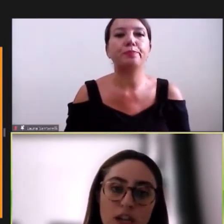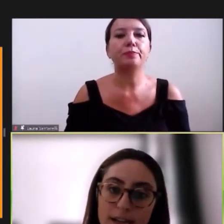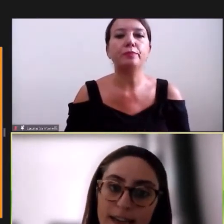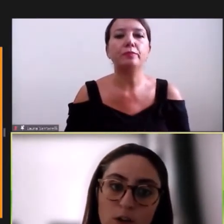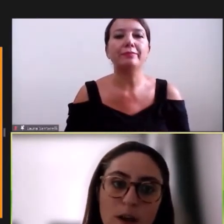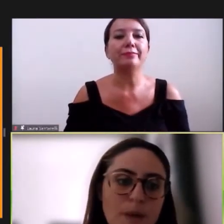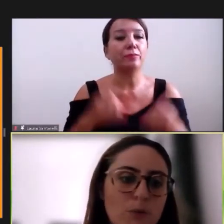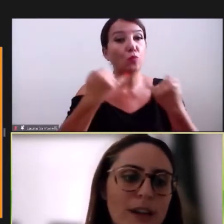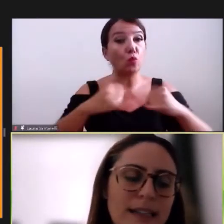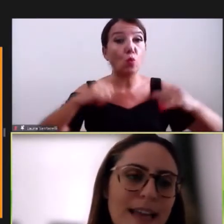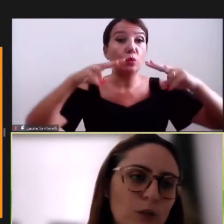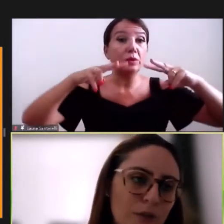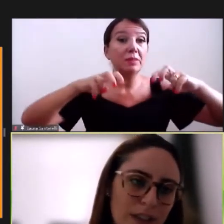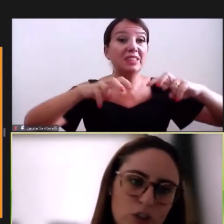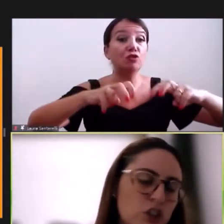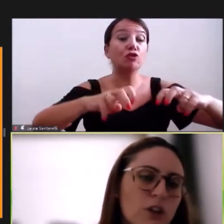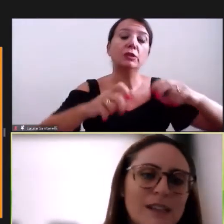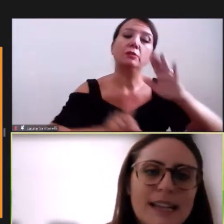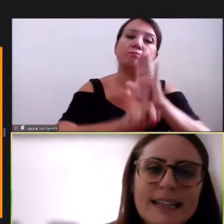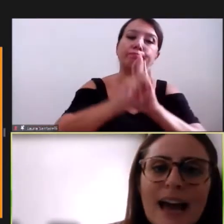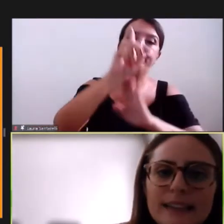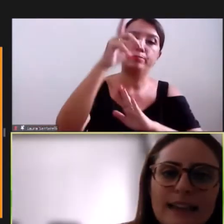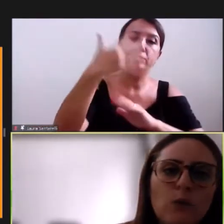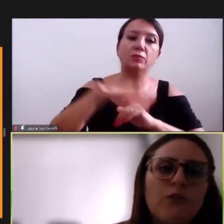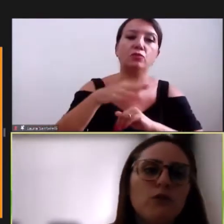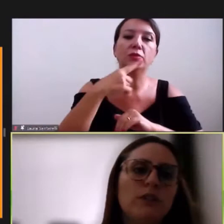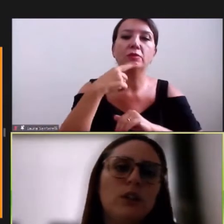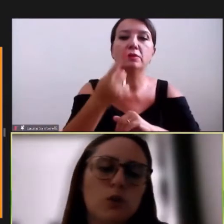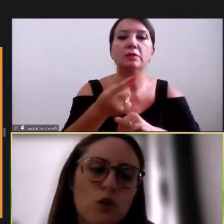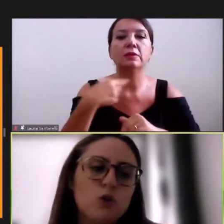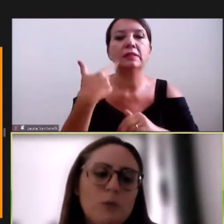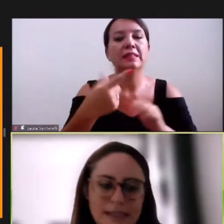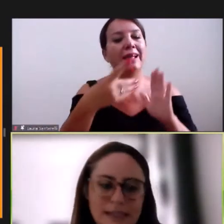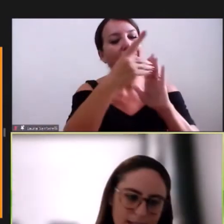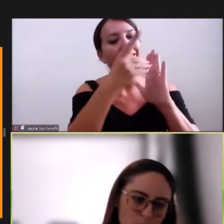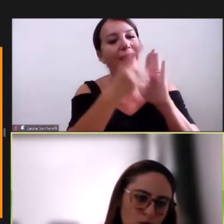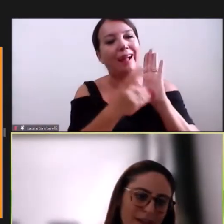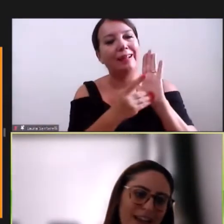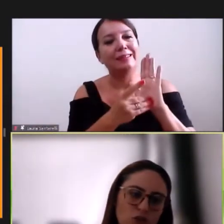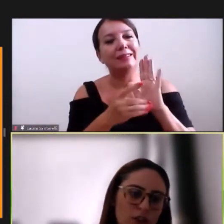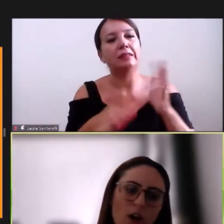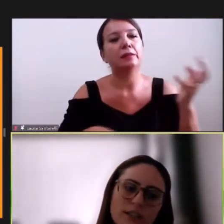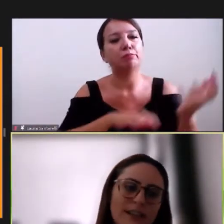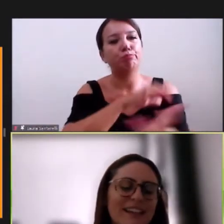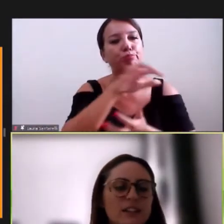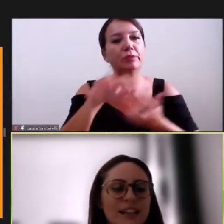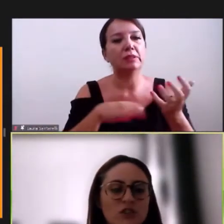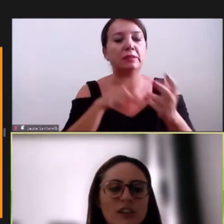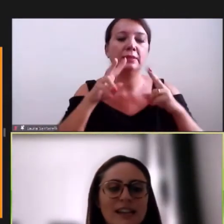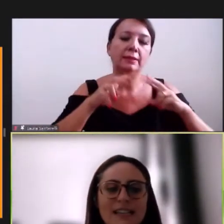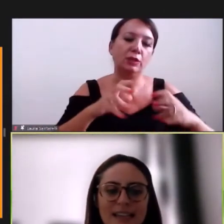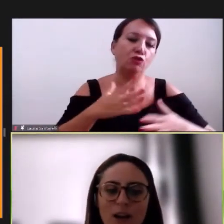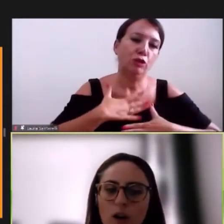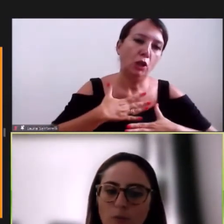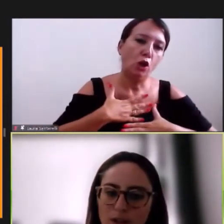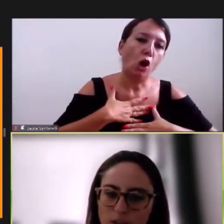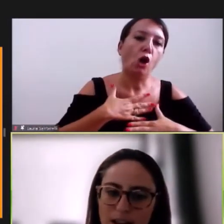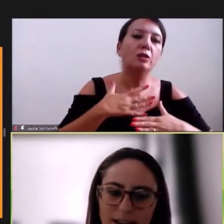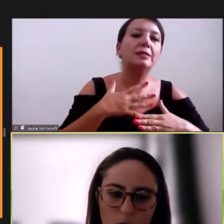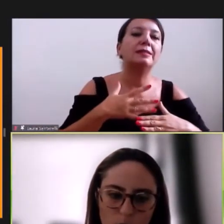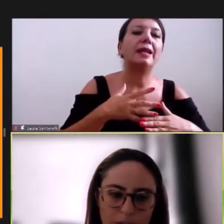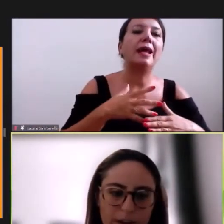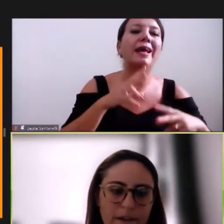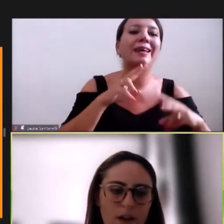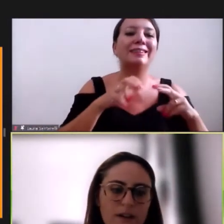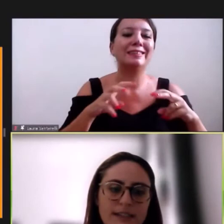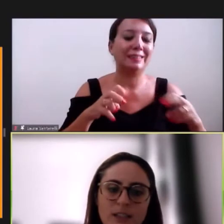ultime ricerche che noi abbiamo realizzato, infatti vi citerò una serie di dati le cui fonti sono miste, sono indagini nostre, indagini realizzate in collaborazione